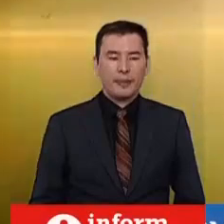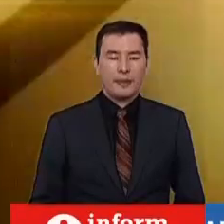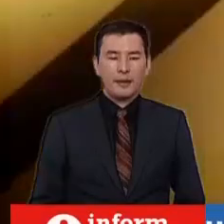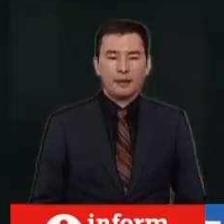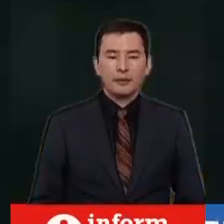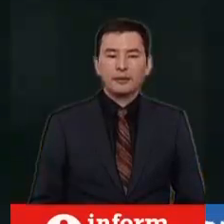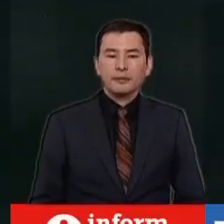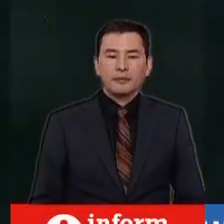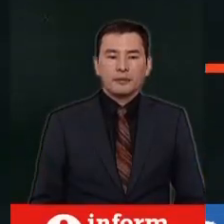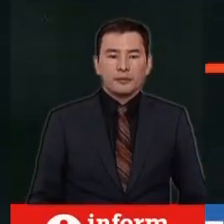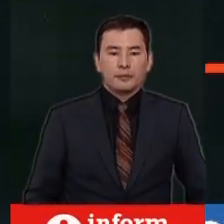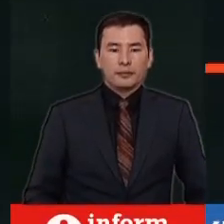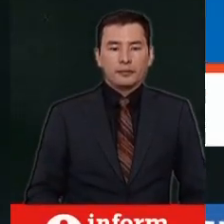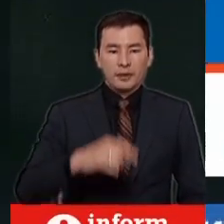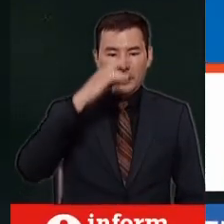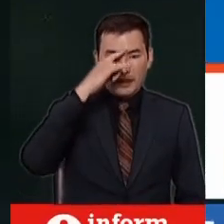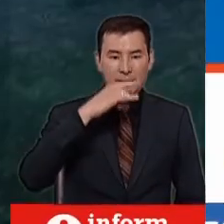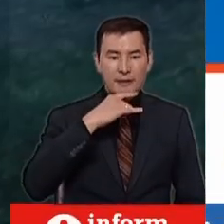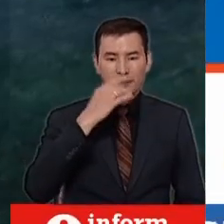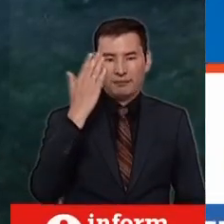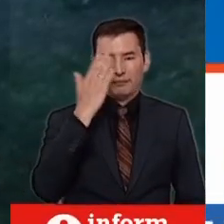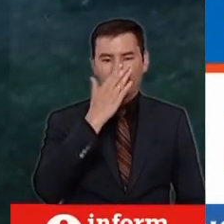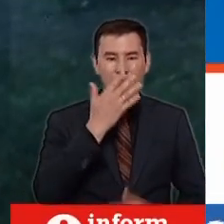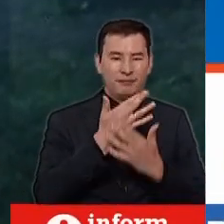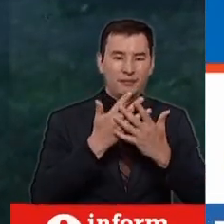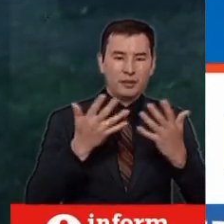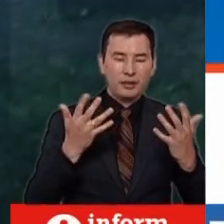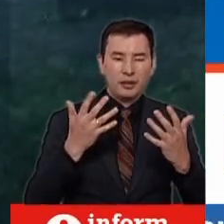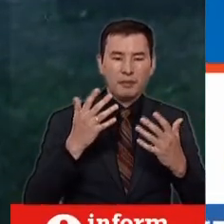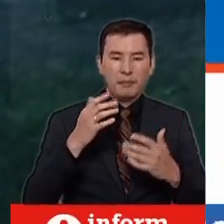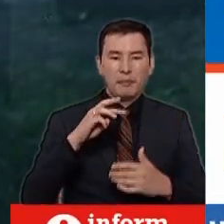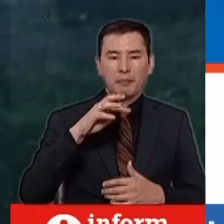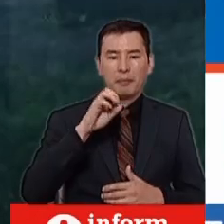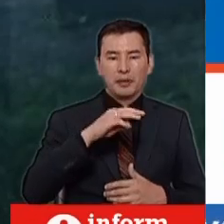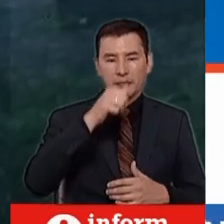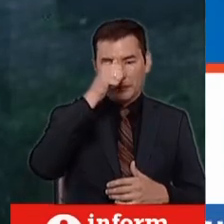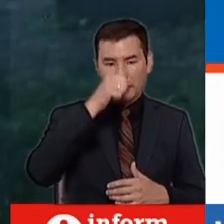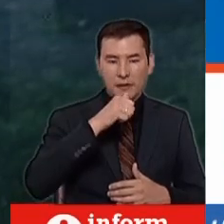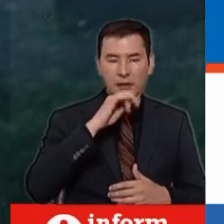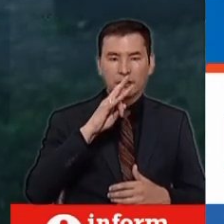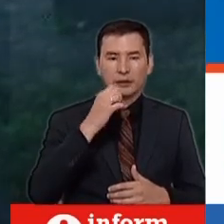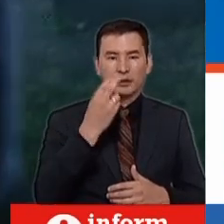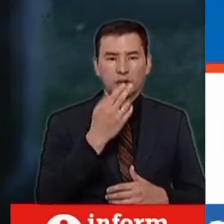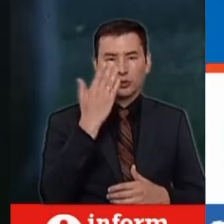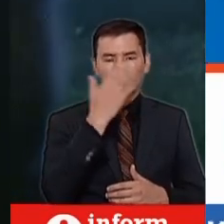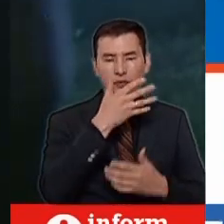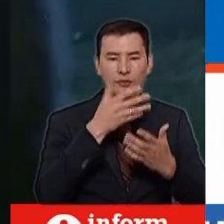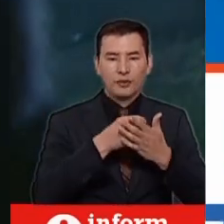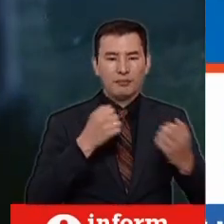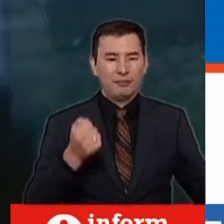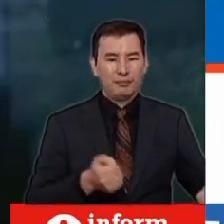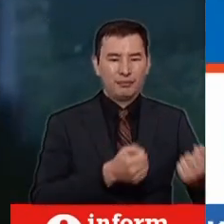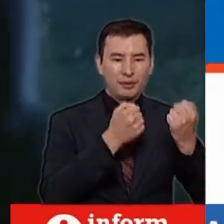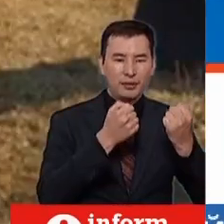дейді. Қазақ киносының басы-қасында жүрген шығармашылық топ наурыз айының басында ұлттық киноны қолдау орталығы жариялаған байқауға